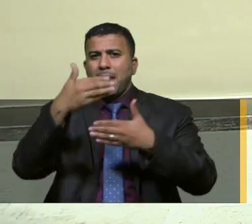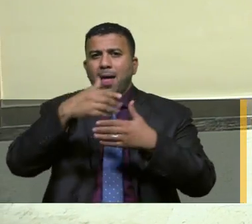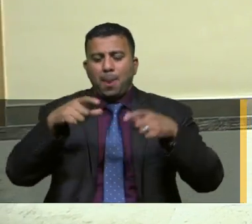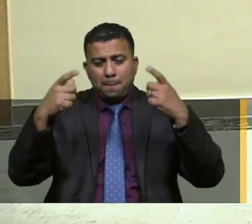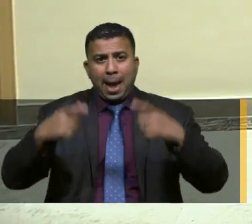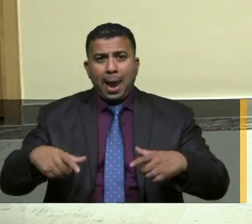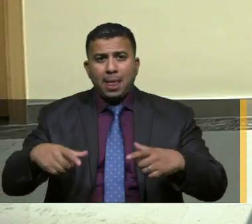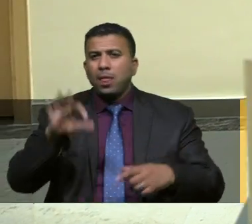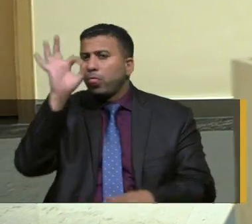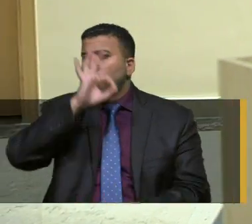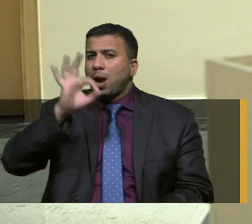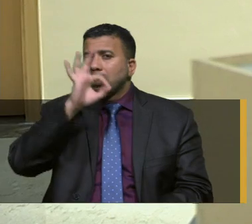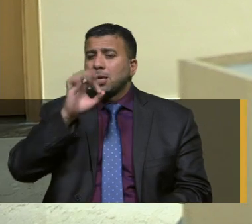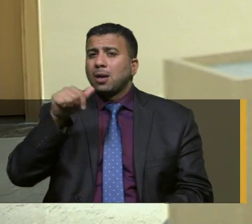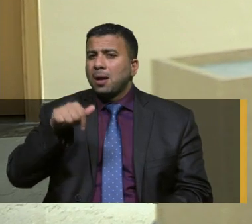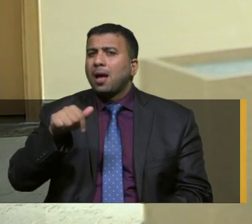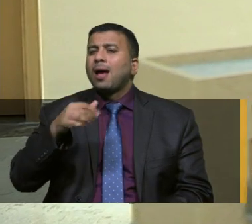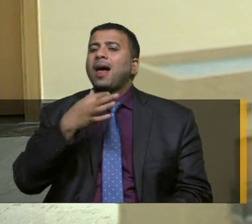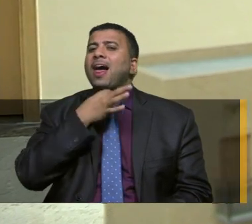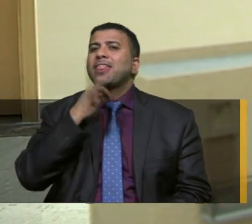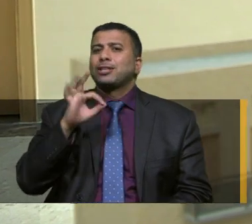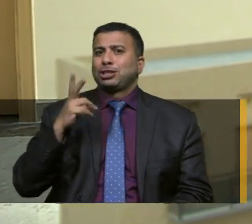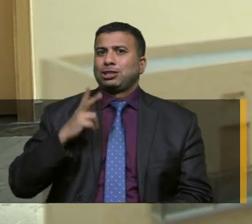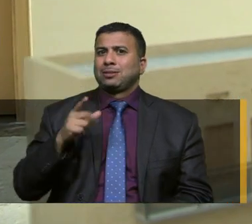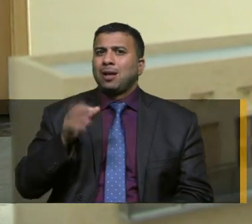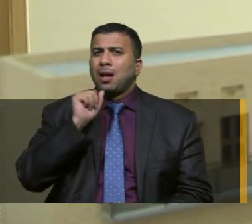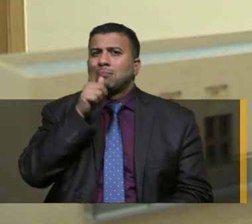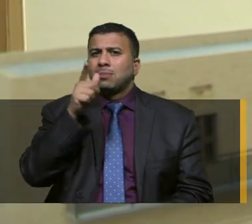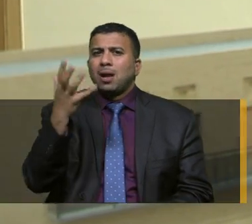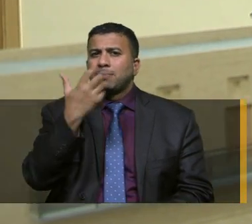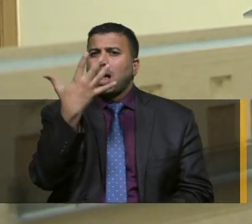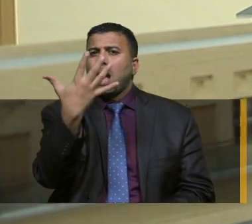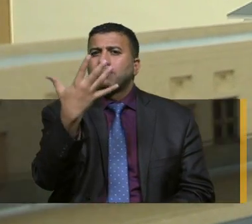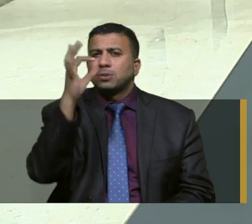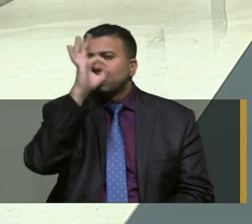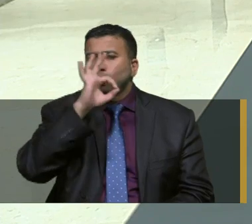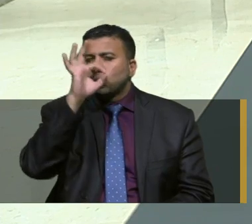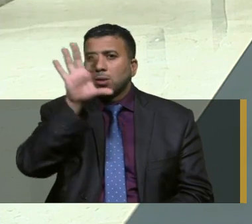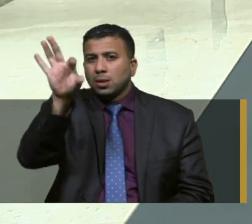المحلية التراثية منها والحديثة، حيث اختيرت 5 بيوت تراثية